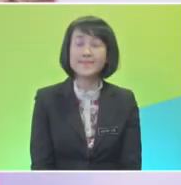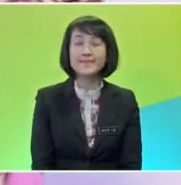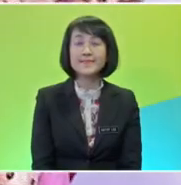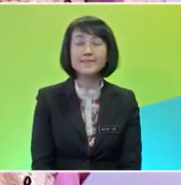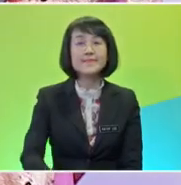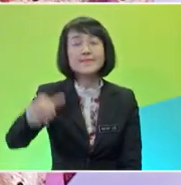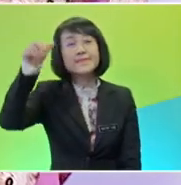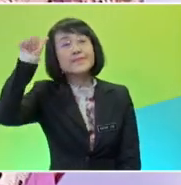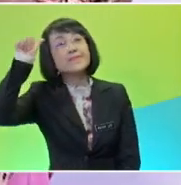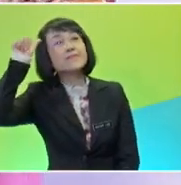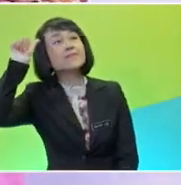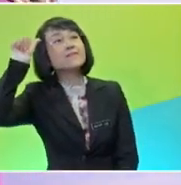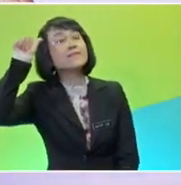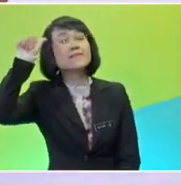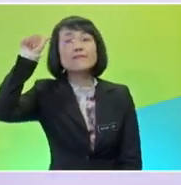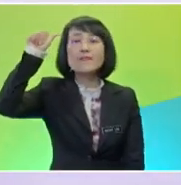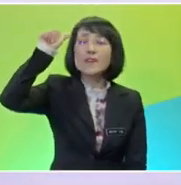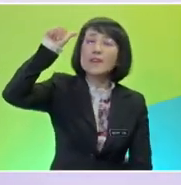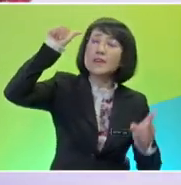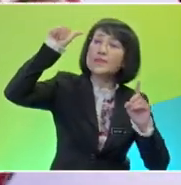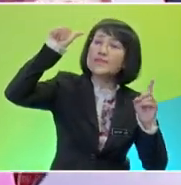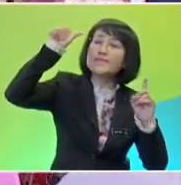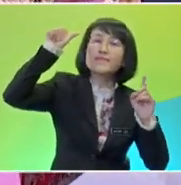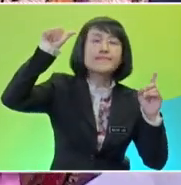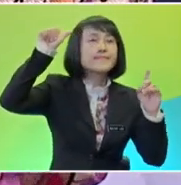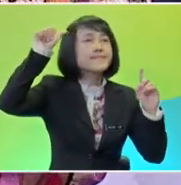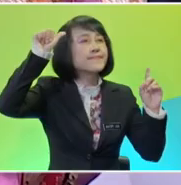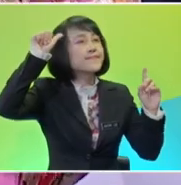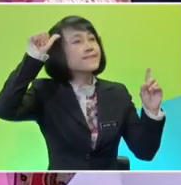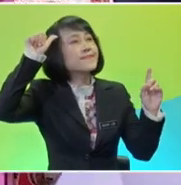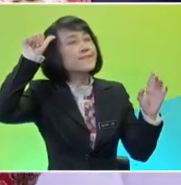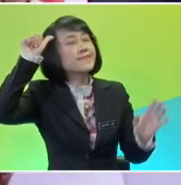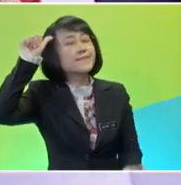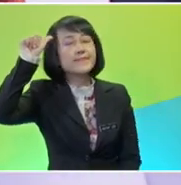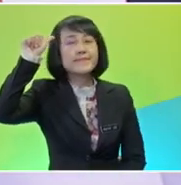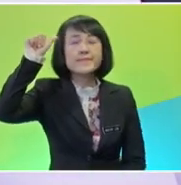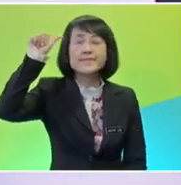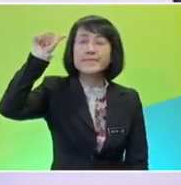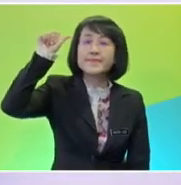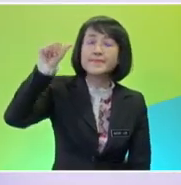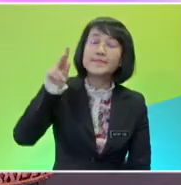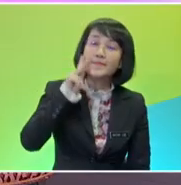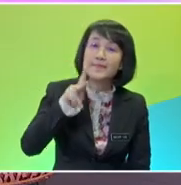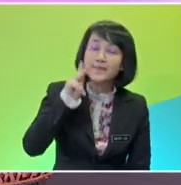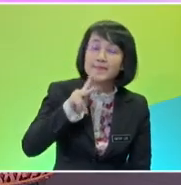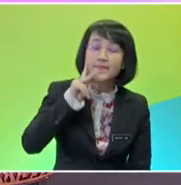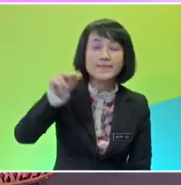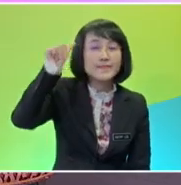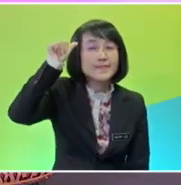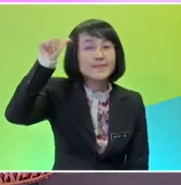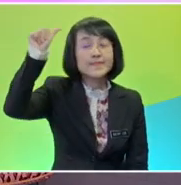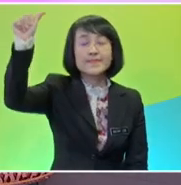Arjuna Oh Arjuna Arjuna kakaknya Assalamualaikum kakakku